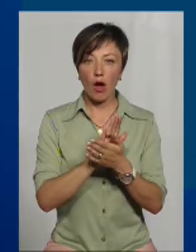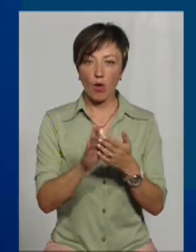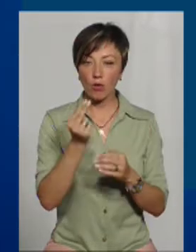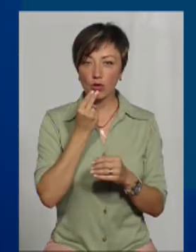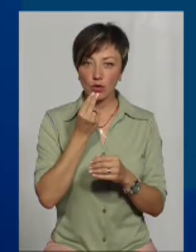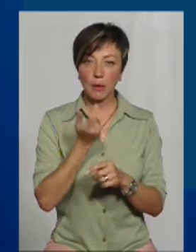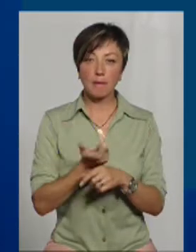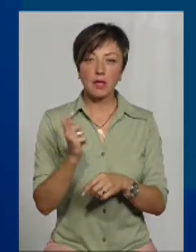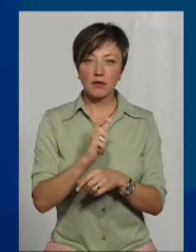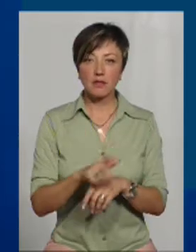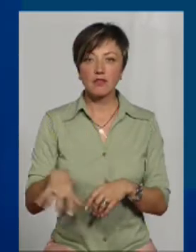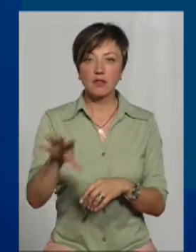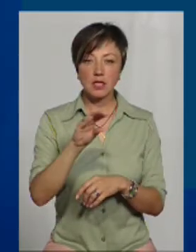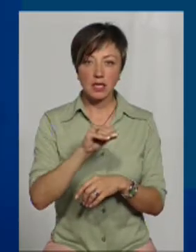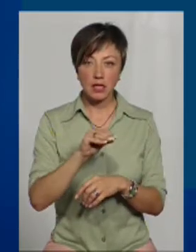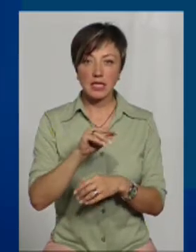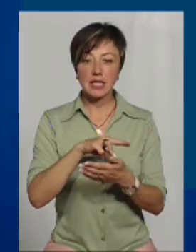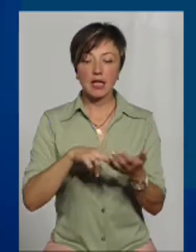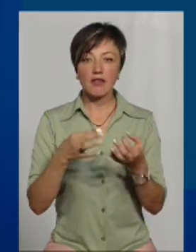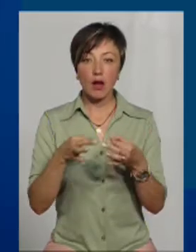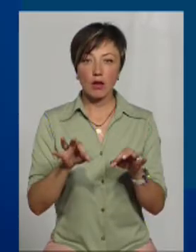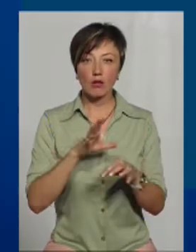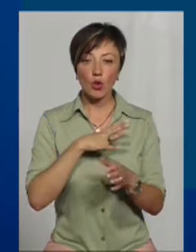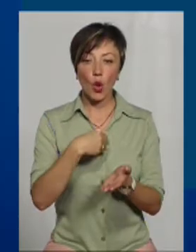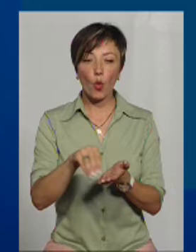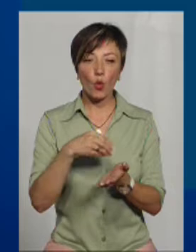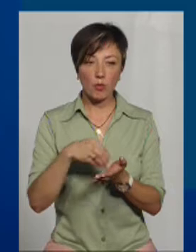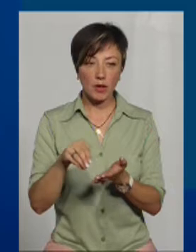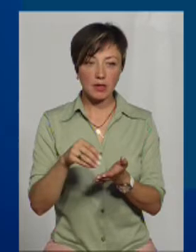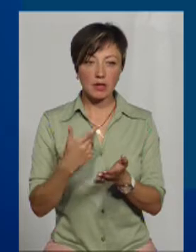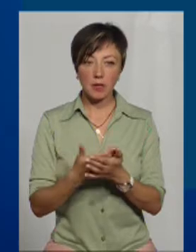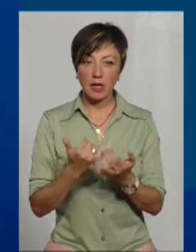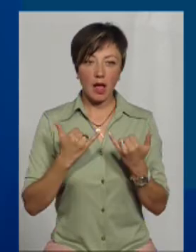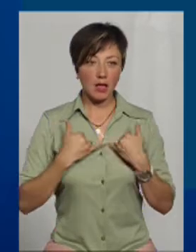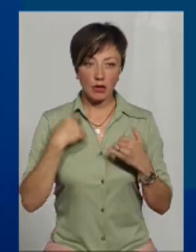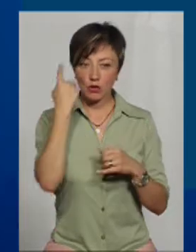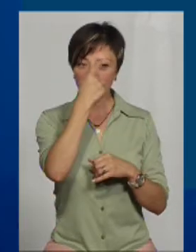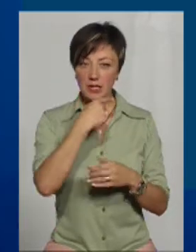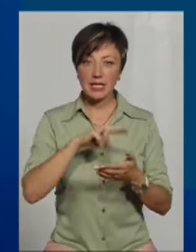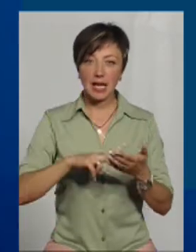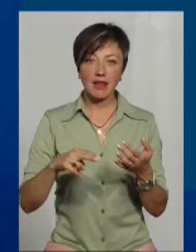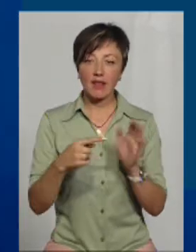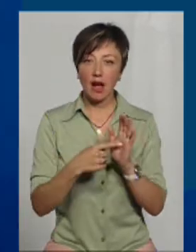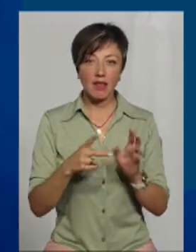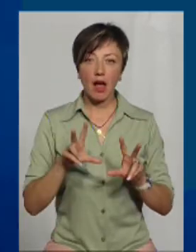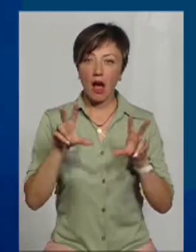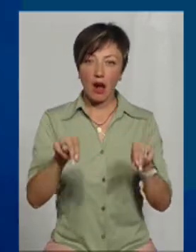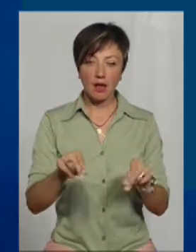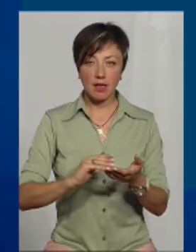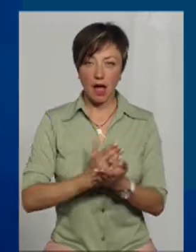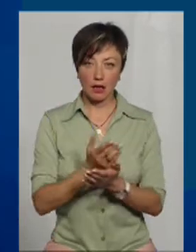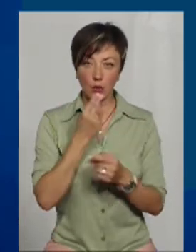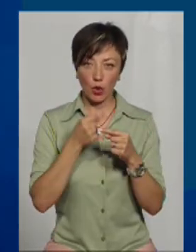то переважно в усіх сертифікати ці були куплені. І, наприклад, ну для нас особисто сертифікат не є гарантією